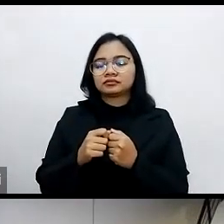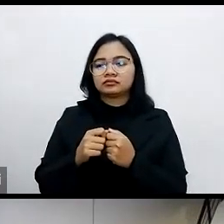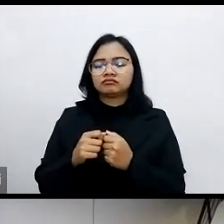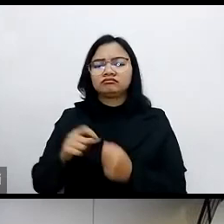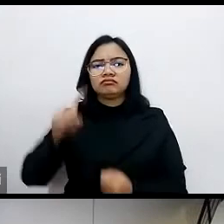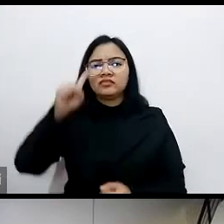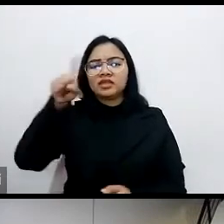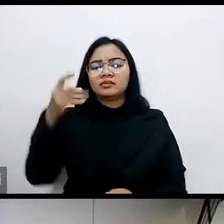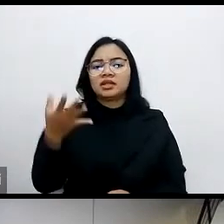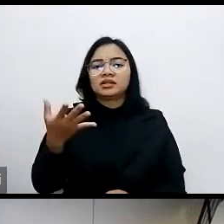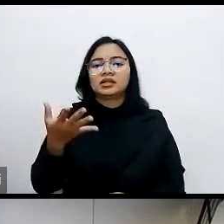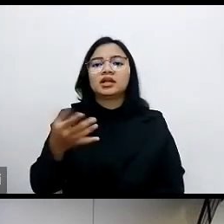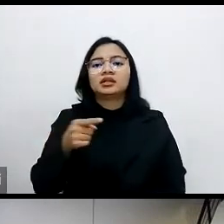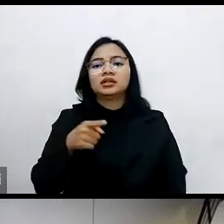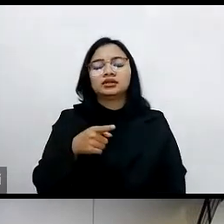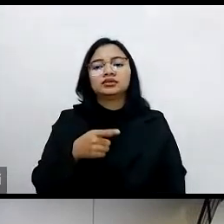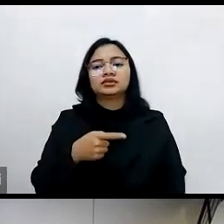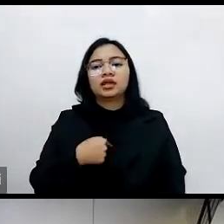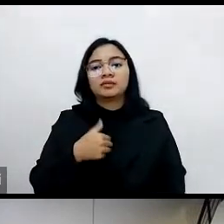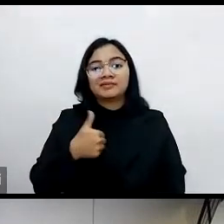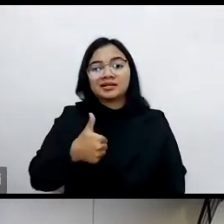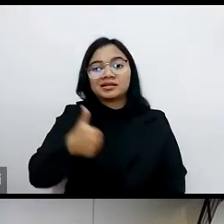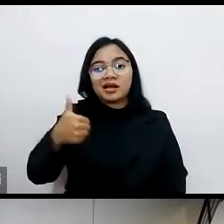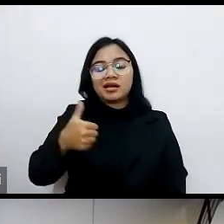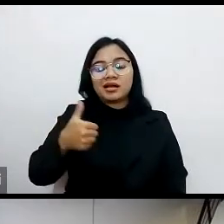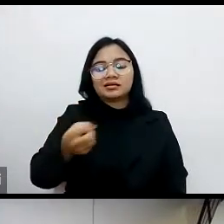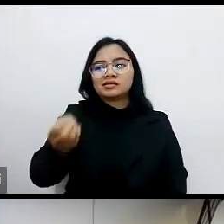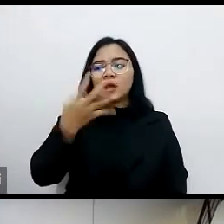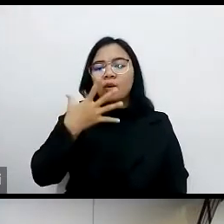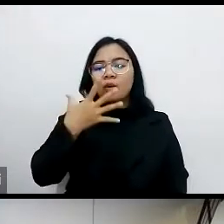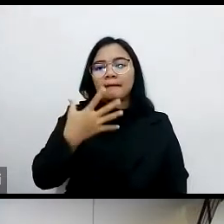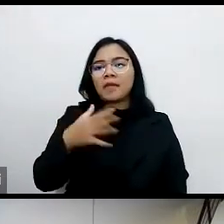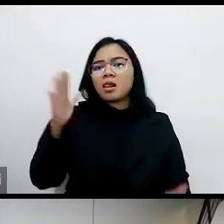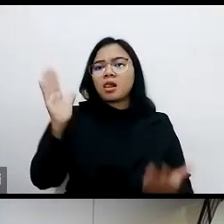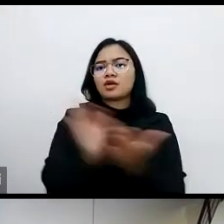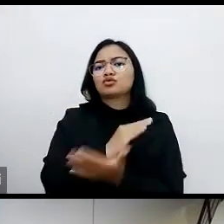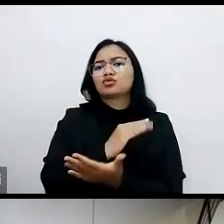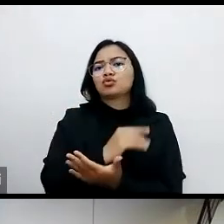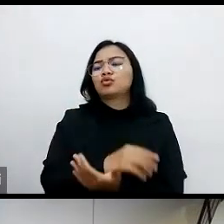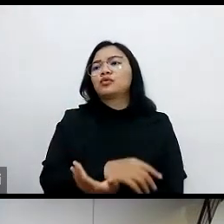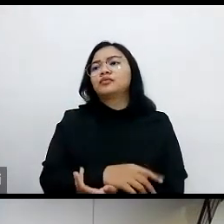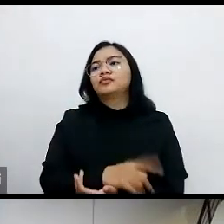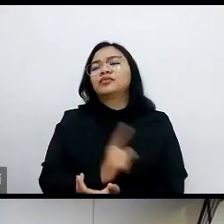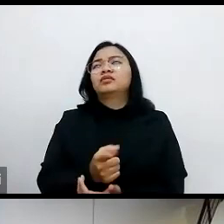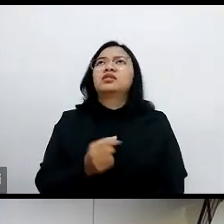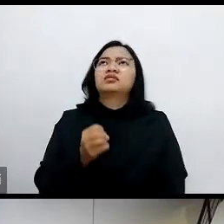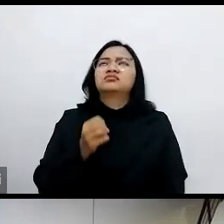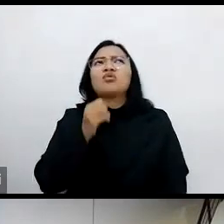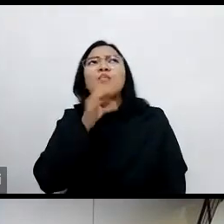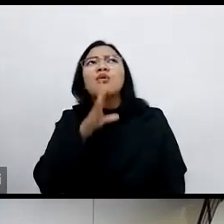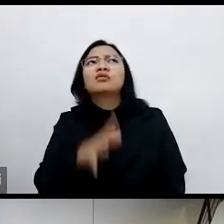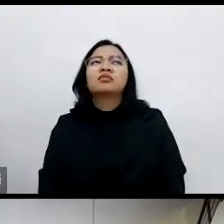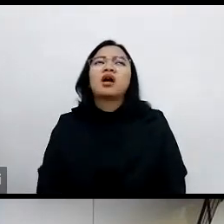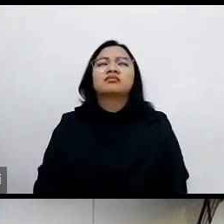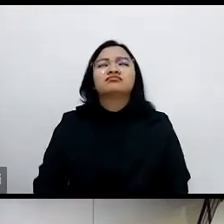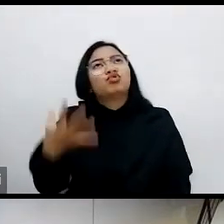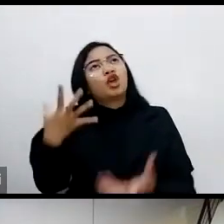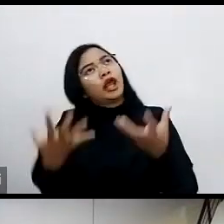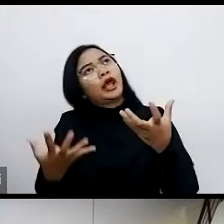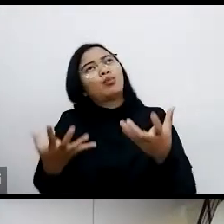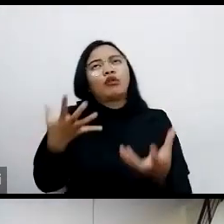pertanyaan itu saya bisa jawab dengan sangat eksplisit gitu ya, karena kita kan bicara seandainya gitu kan.